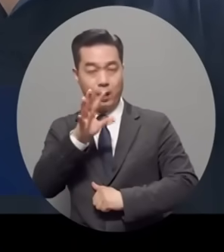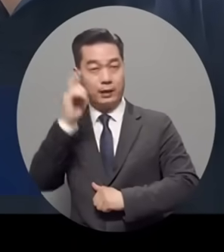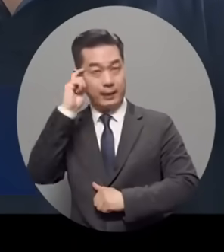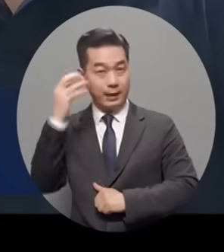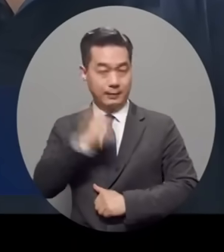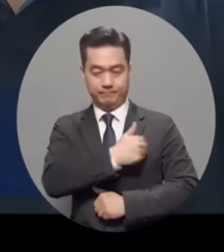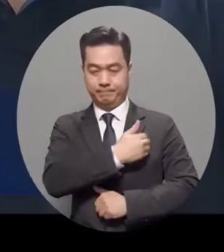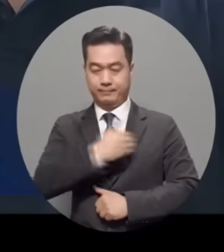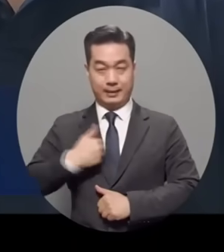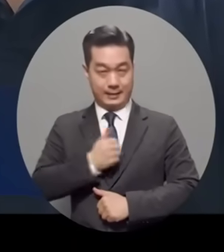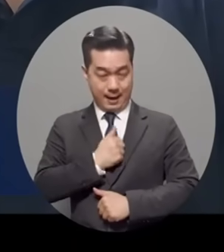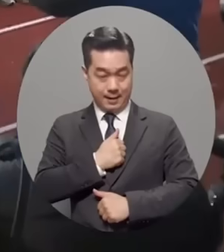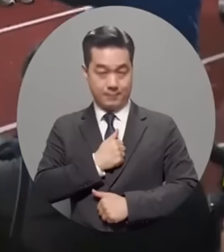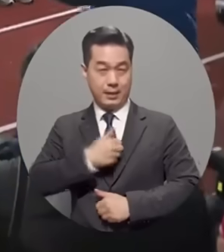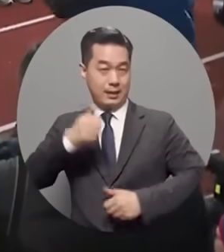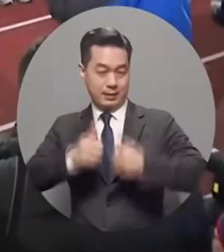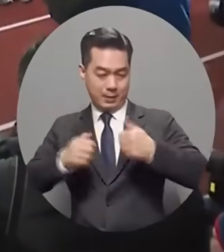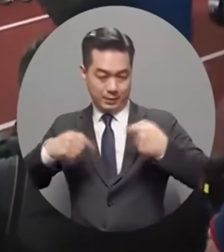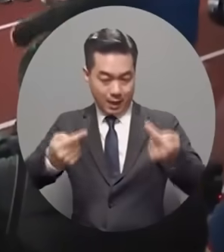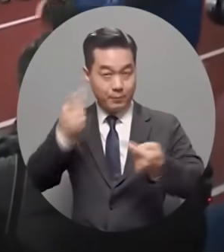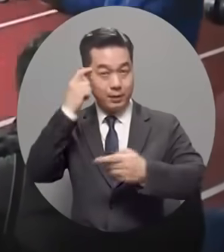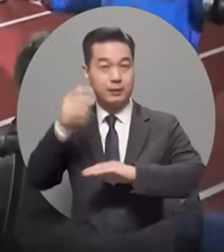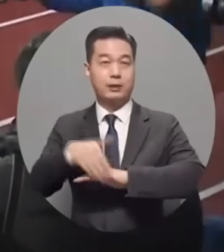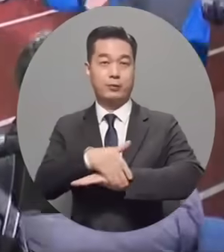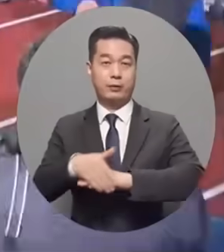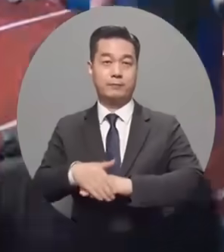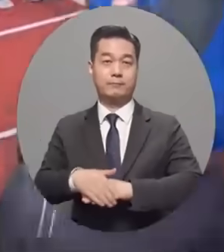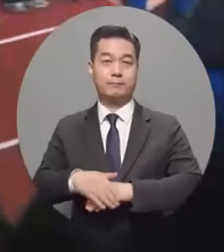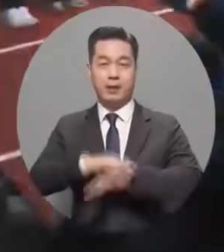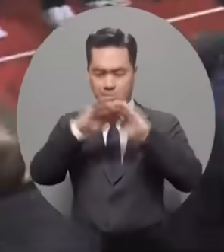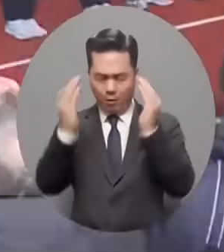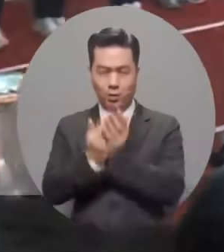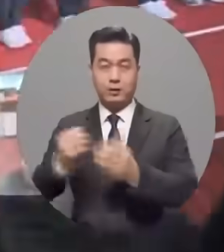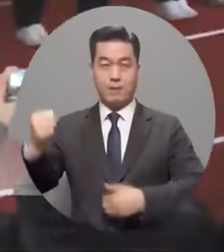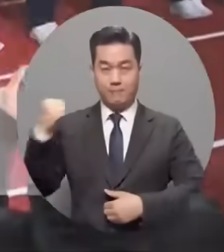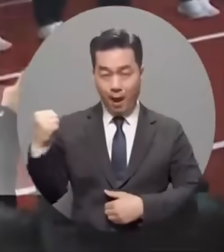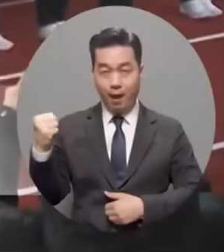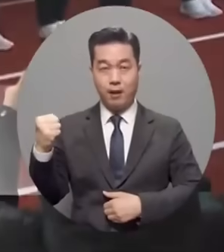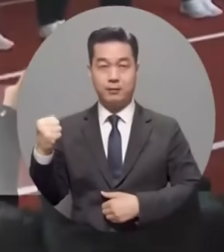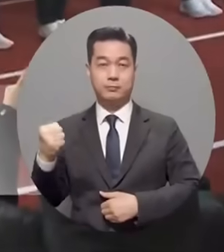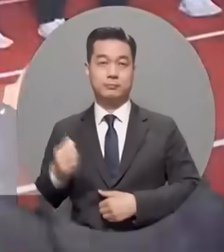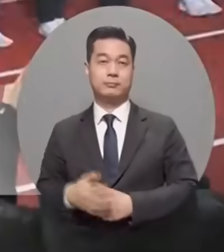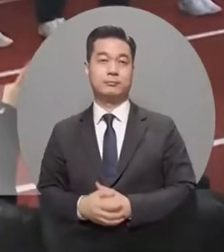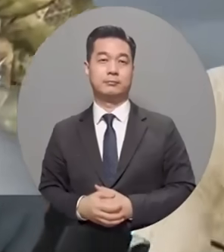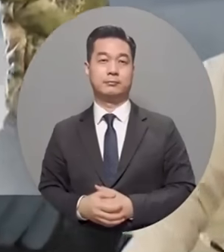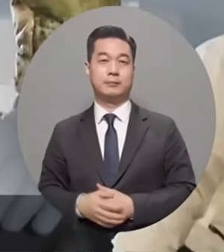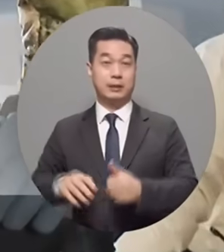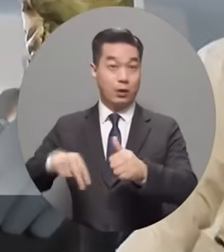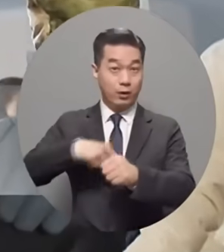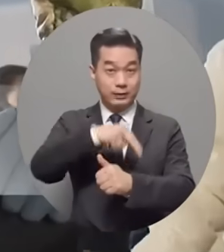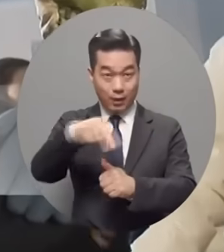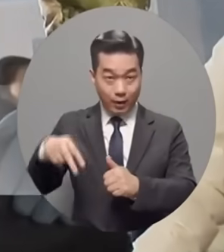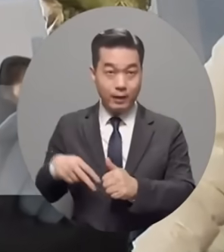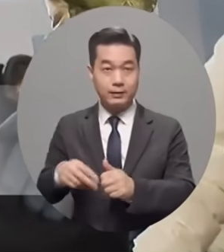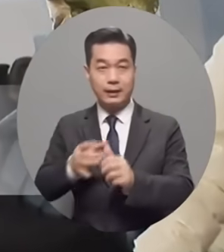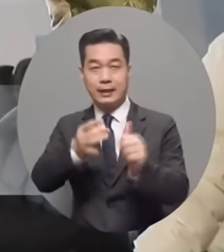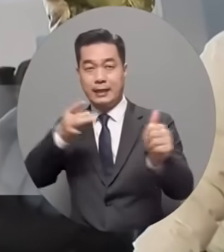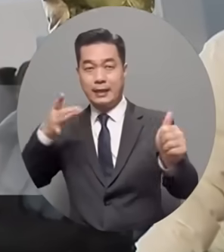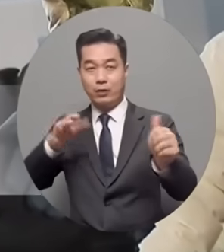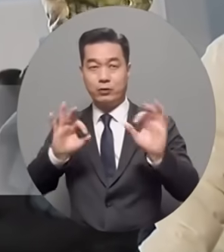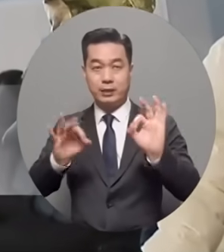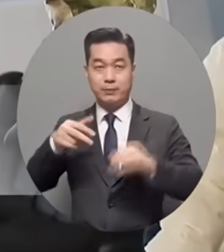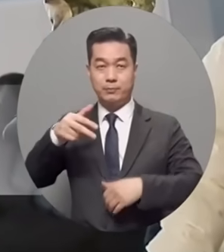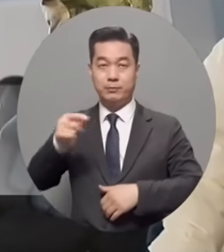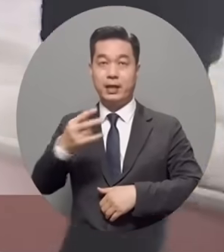만들어서 시합에 나갈 생각입니다. 모두 파이팅을 외치며 승부욕을 불태우고 있는 상황에서 양궁 김재덕은